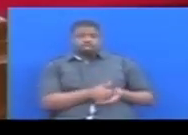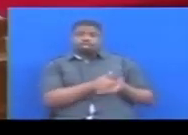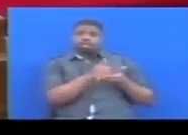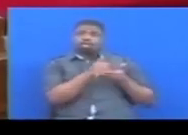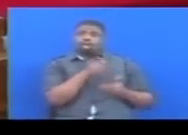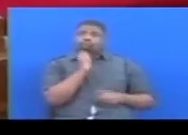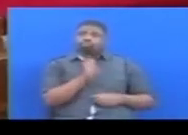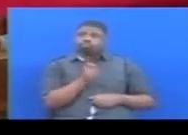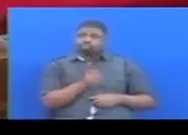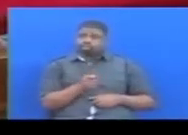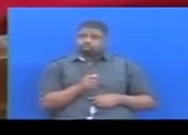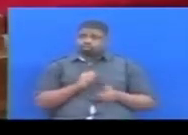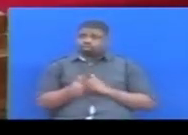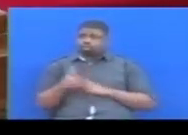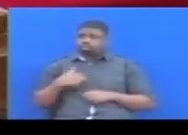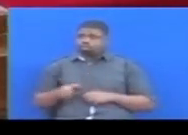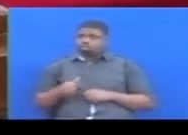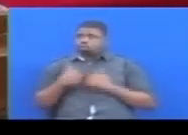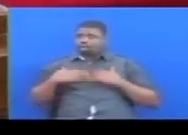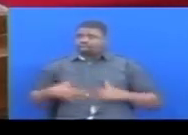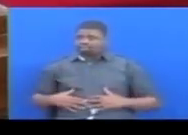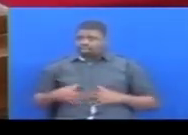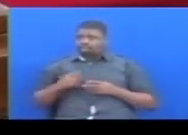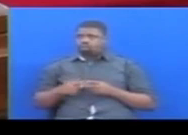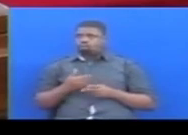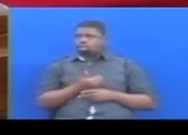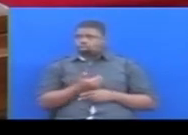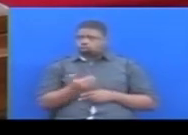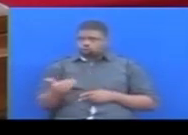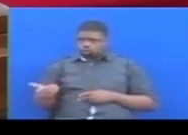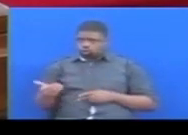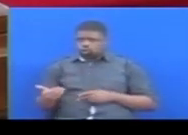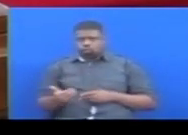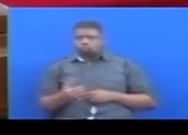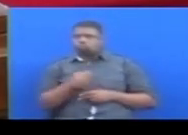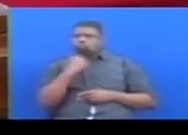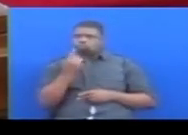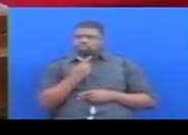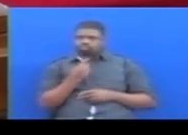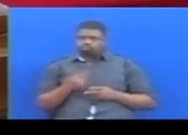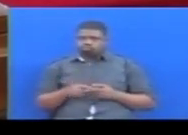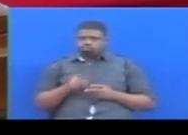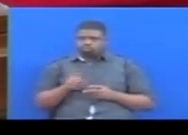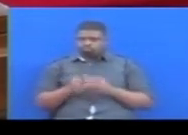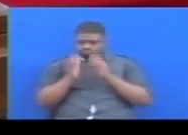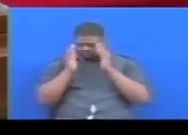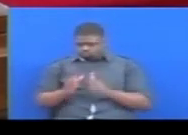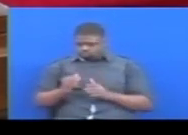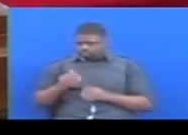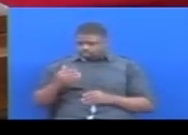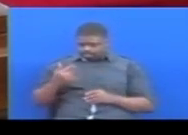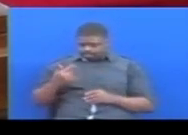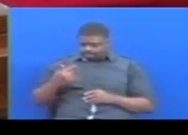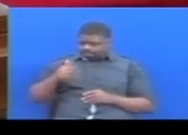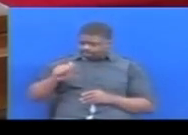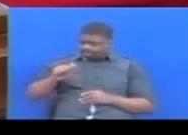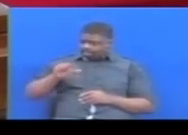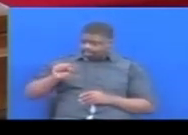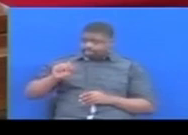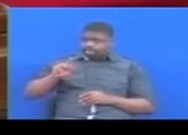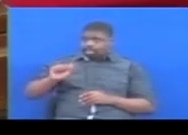niaba ya Waziri wa Afya, Maendeleo ya Jamii, Jinsia, Wazee na Watoto, naomba kujibu swali la Mheshimiwa Taska Restituta Mbogo, mbunge